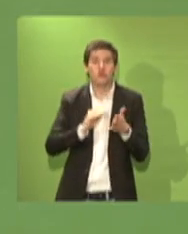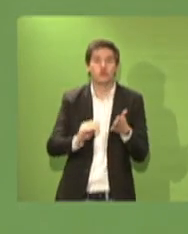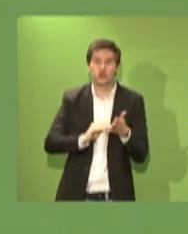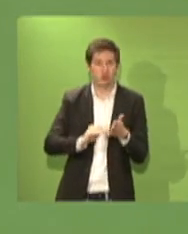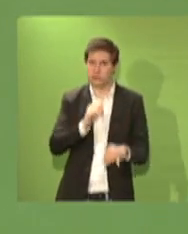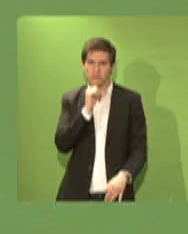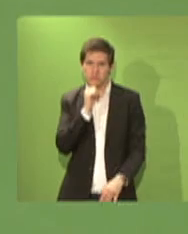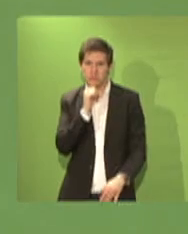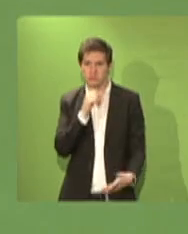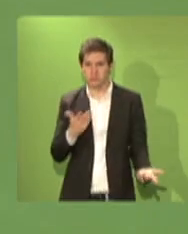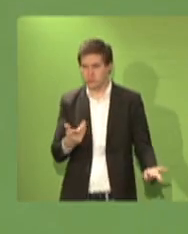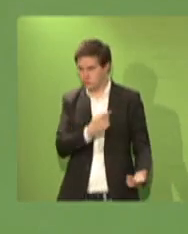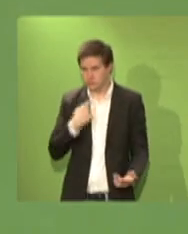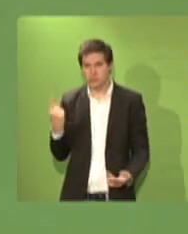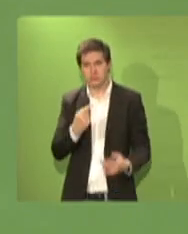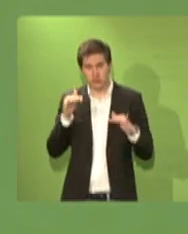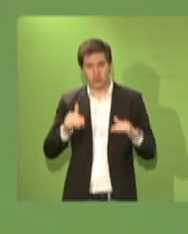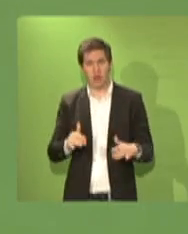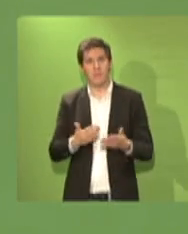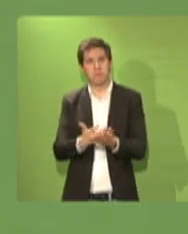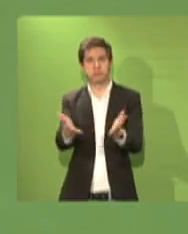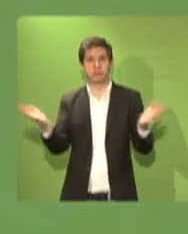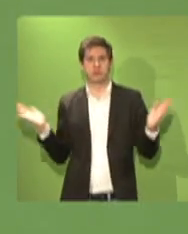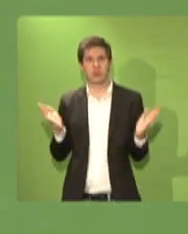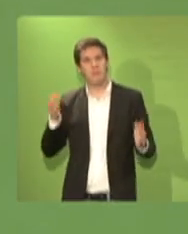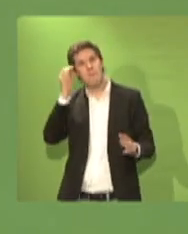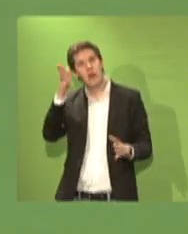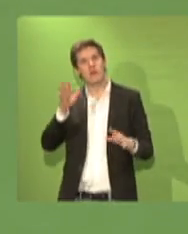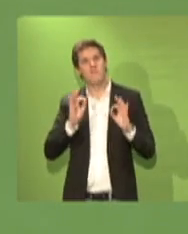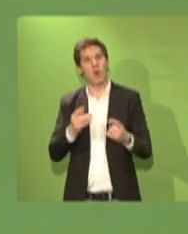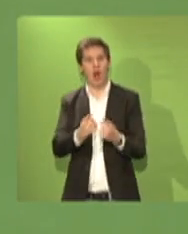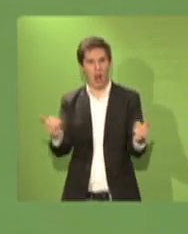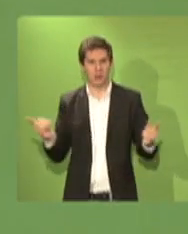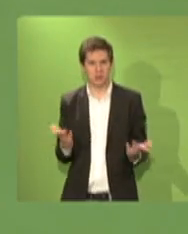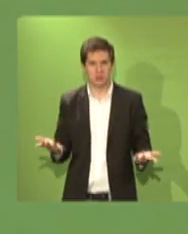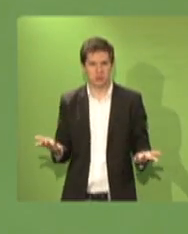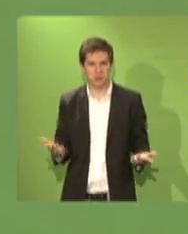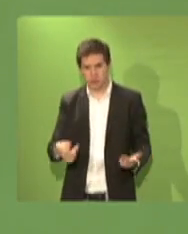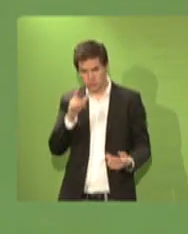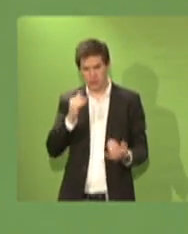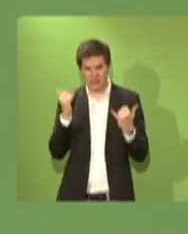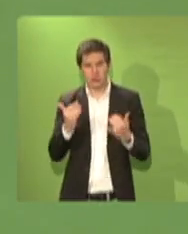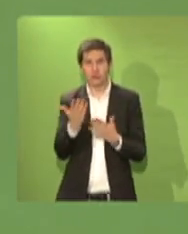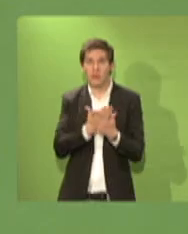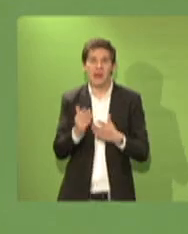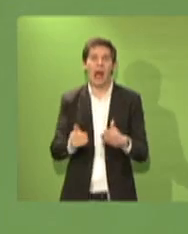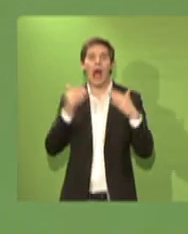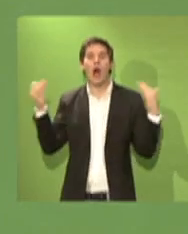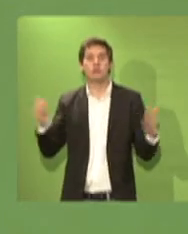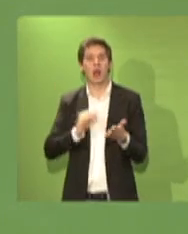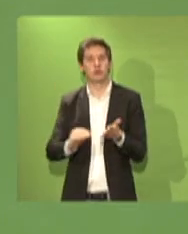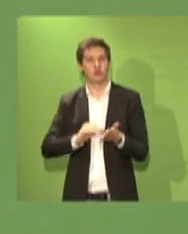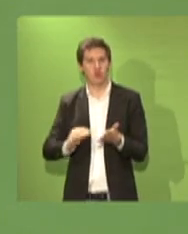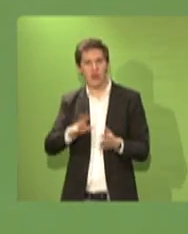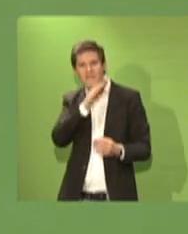sondern wir stehen für einen umfassenden Bildungsbegriff und die Bedeutung der nonformalen, außerschulischen Bildung wurde